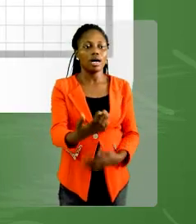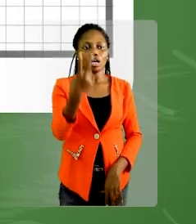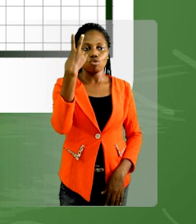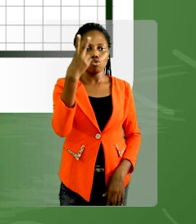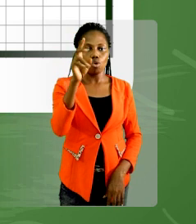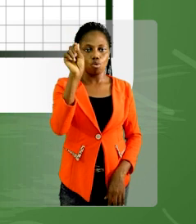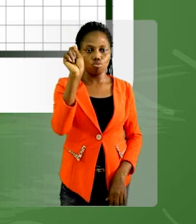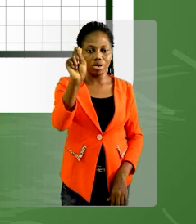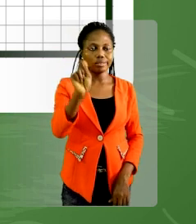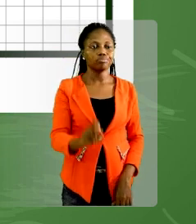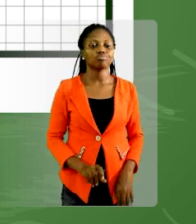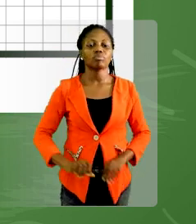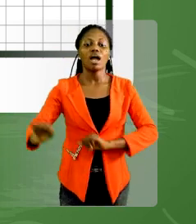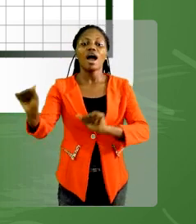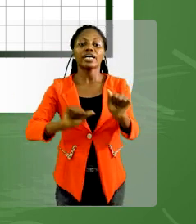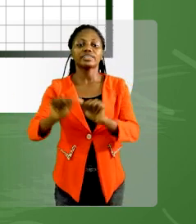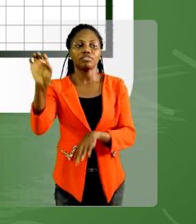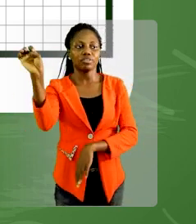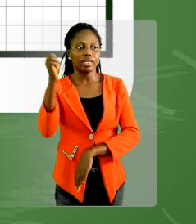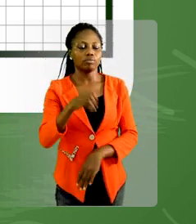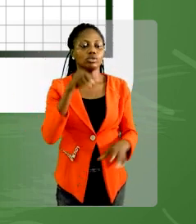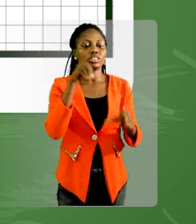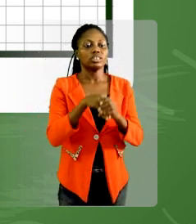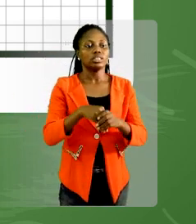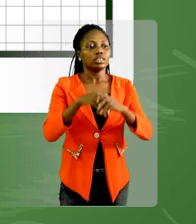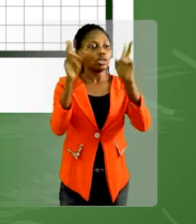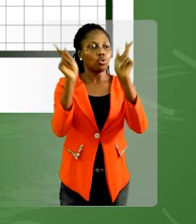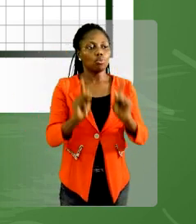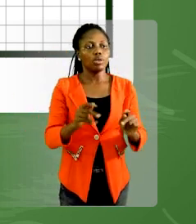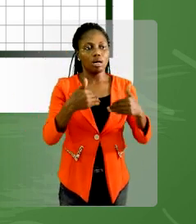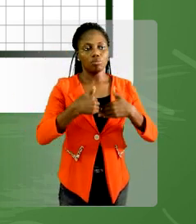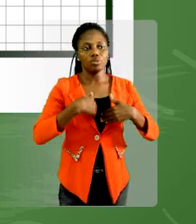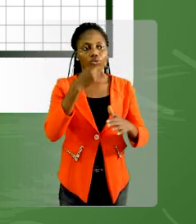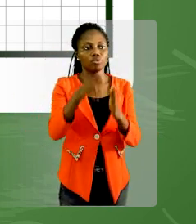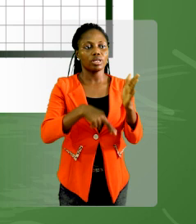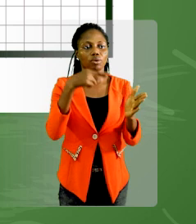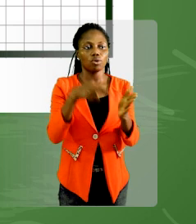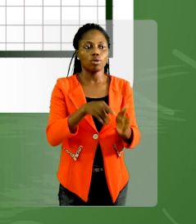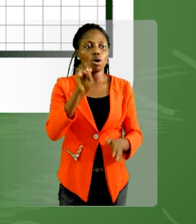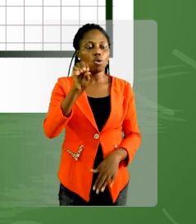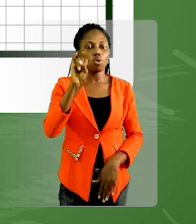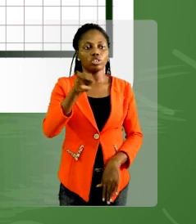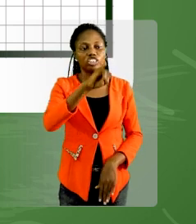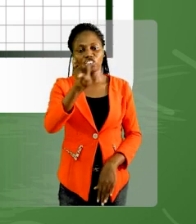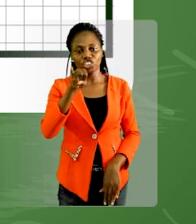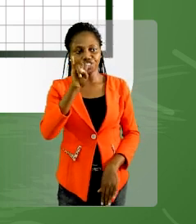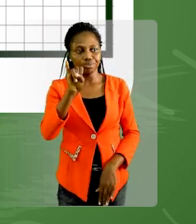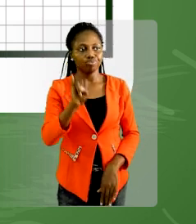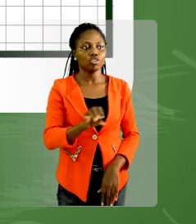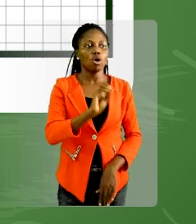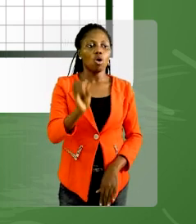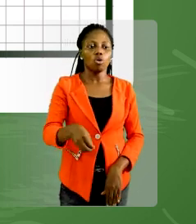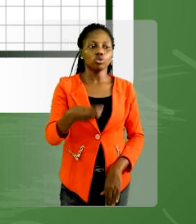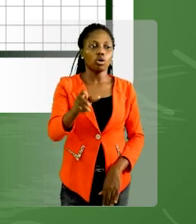activité, dans le plan muni d'un repère OIJ, on donne les points A de coordonnées 4,